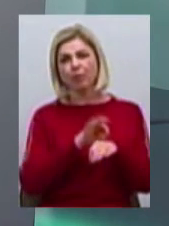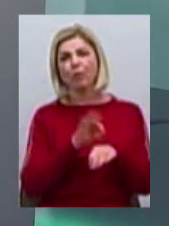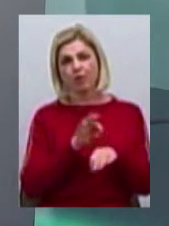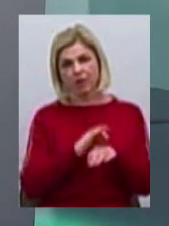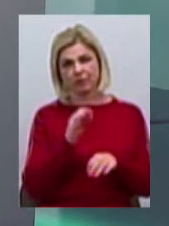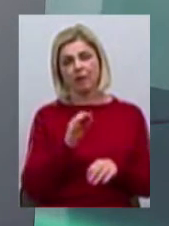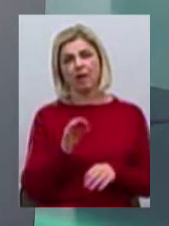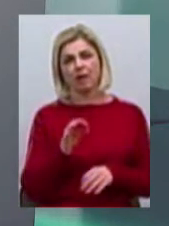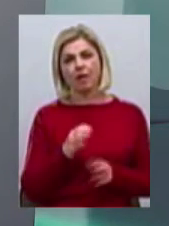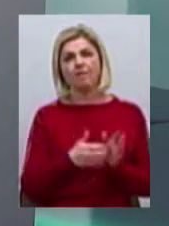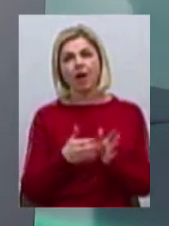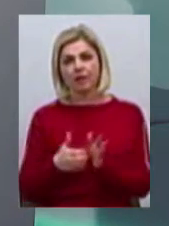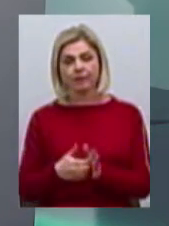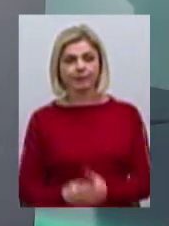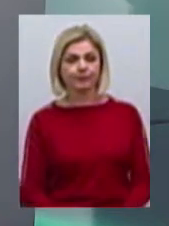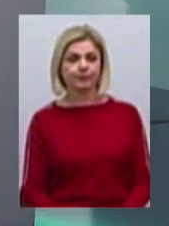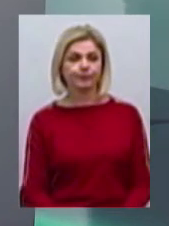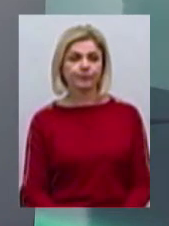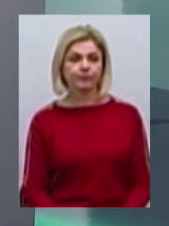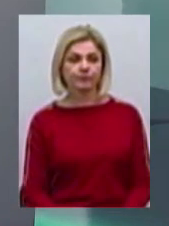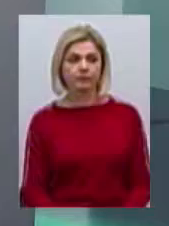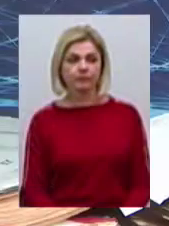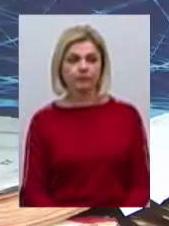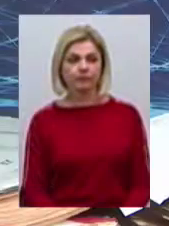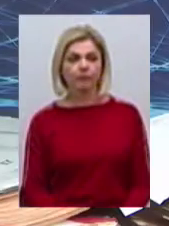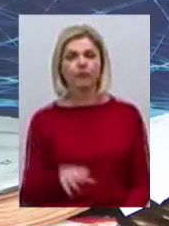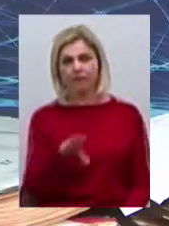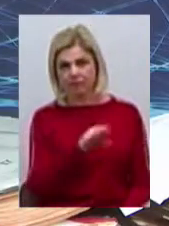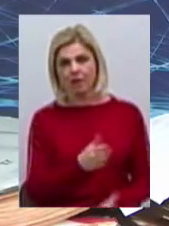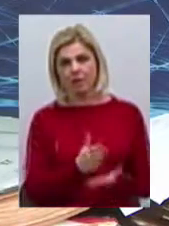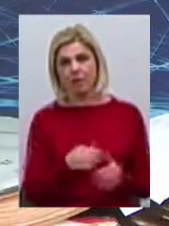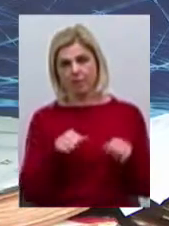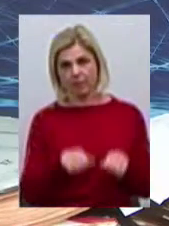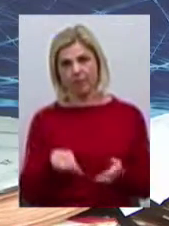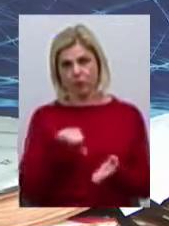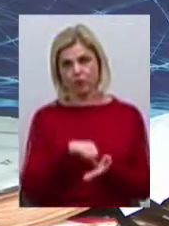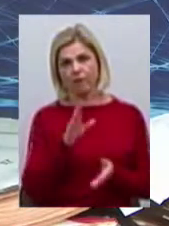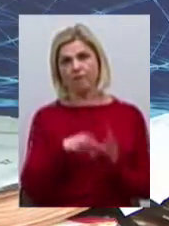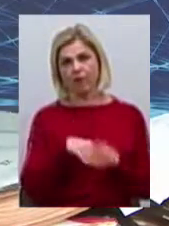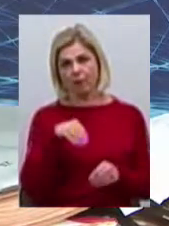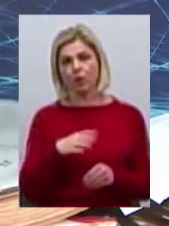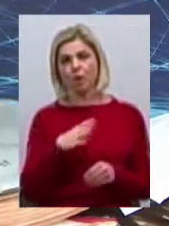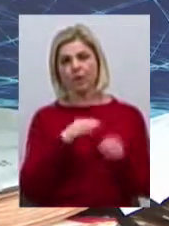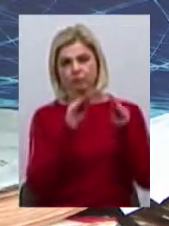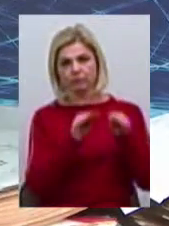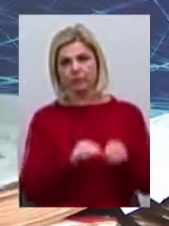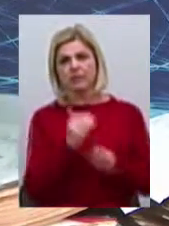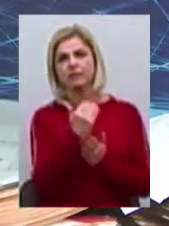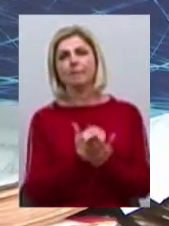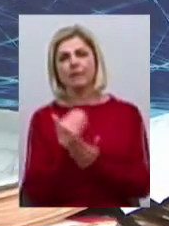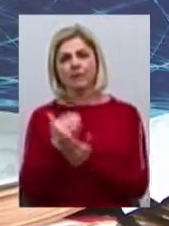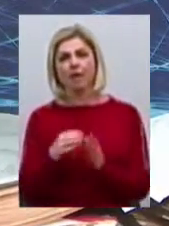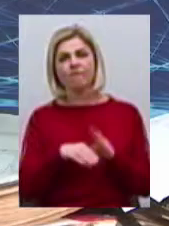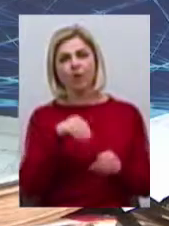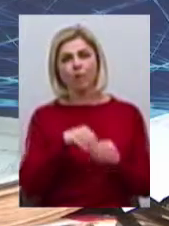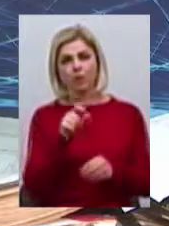розумові якісь вади. Так? Всі мали право приймати участь у виборах. Були складені списки